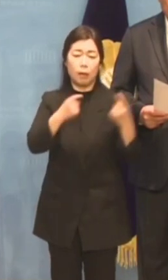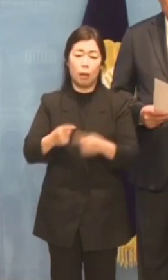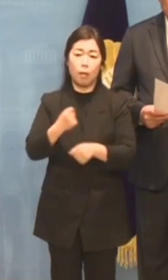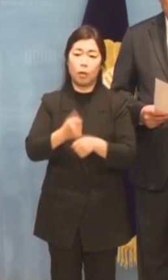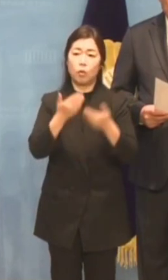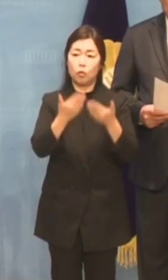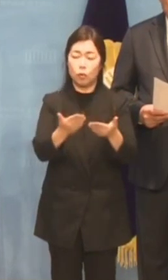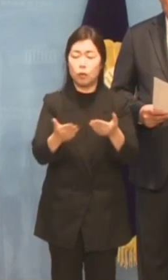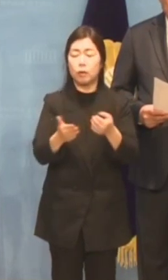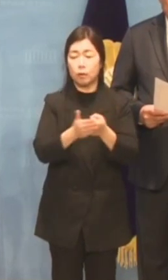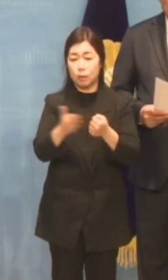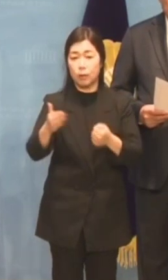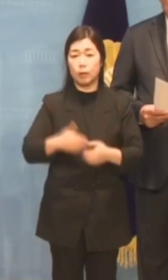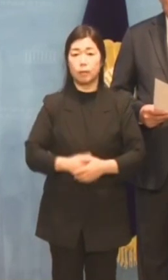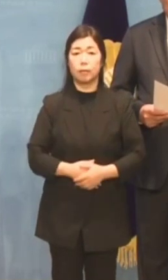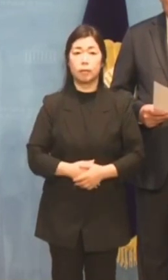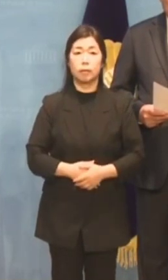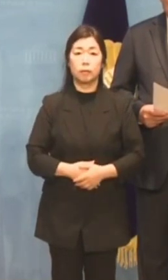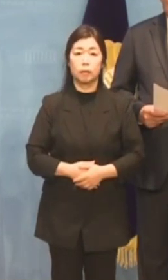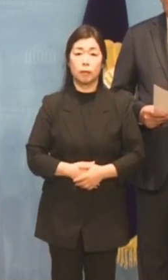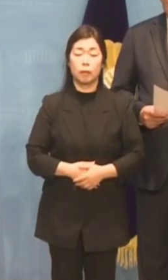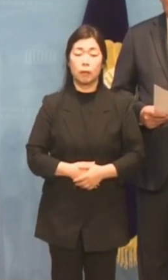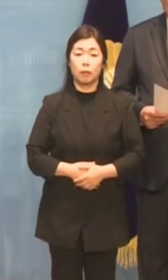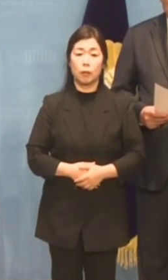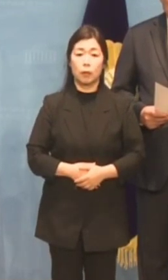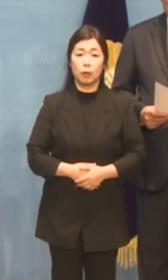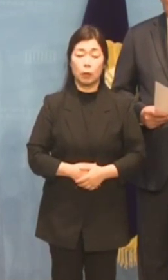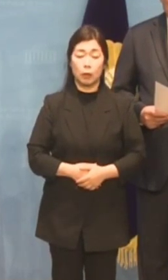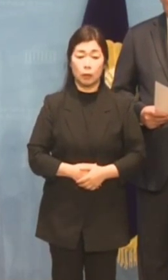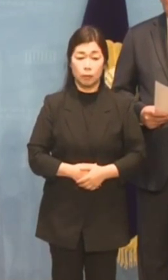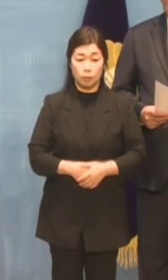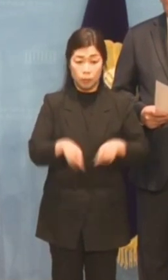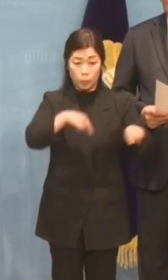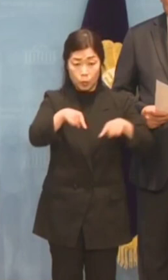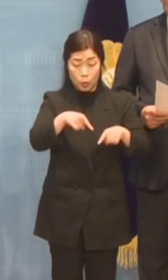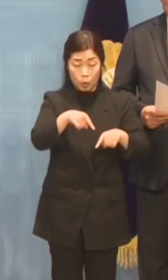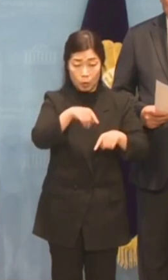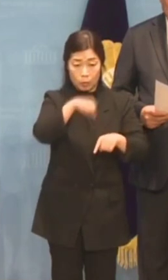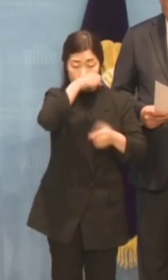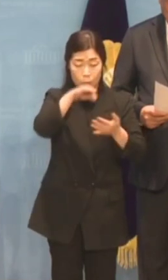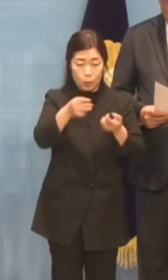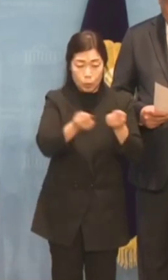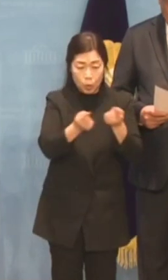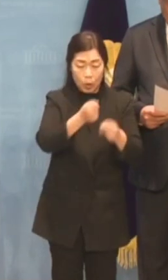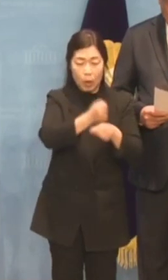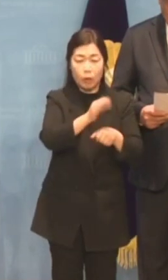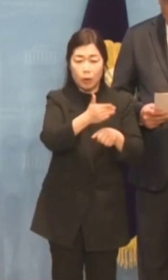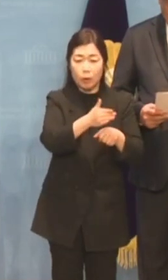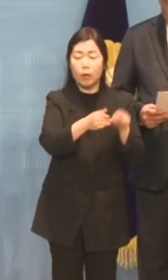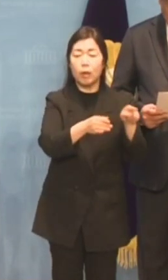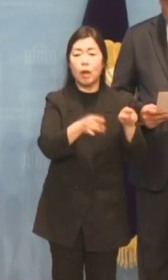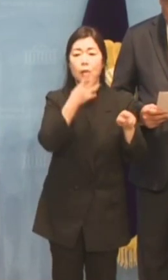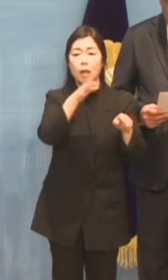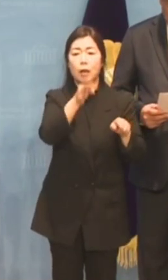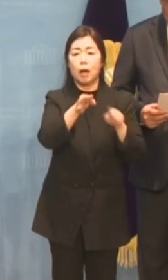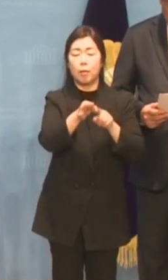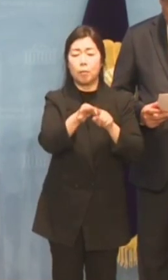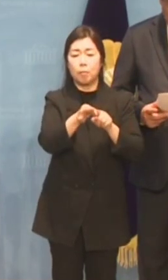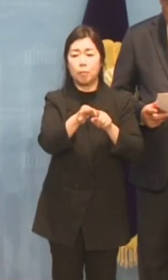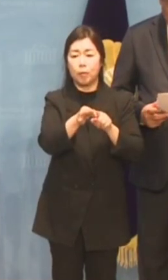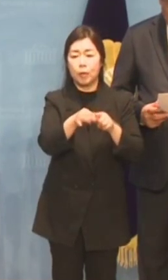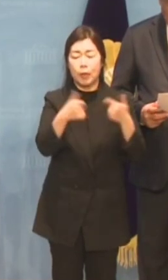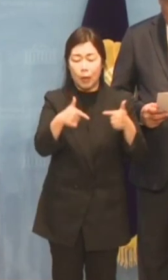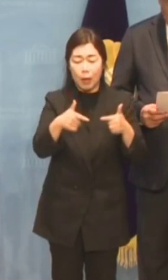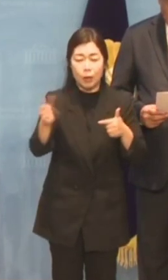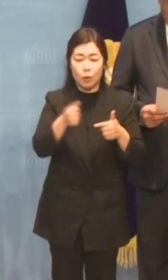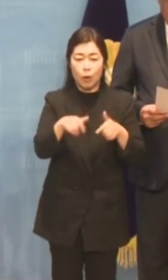왔기 때문입니다. 이는 재정당국이 쌀값을 소나기에 쥐고 필요하면